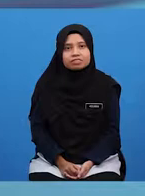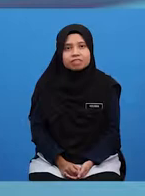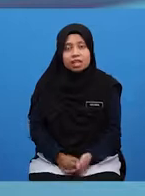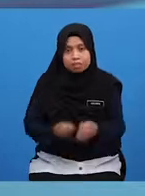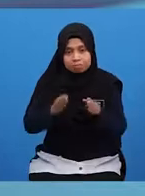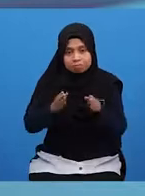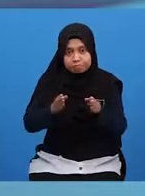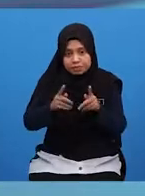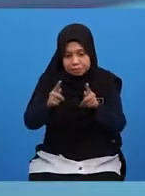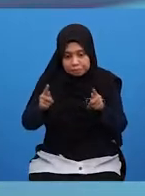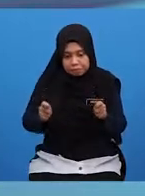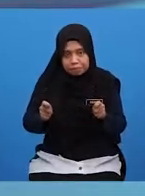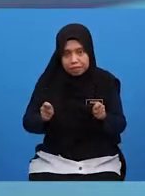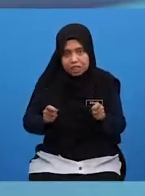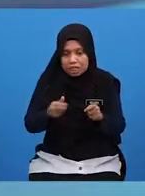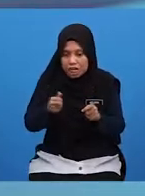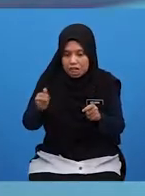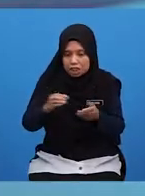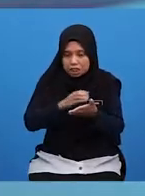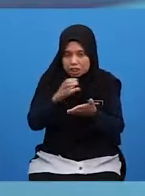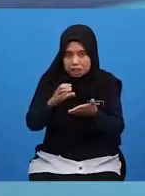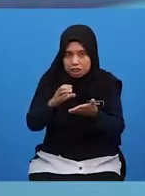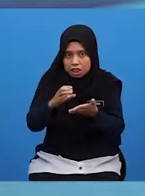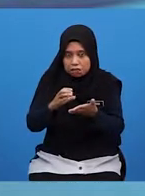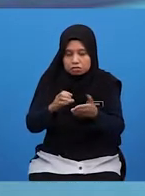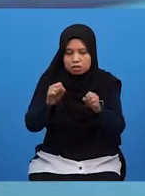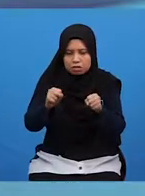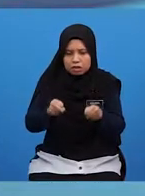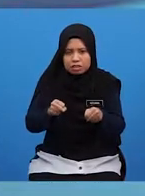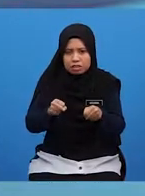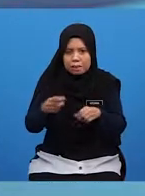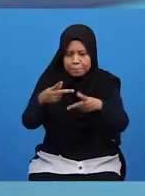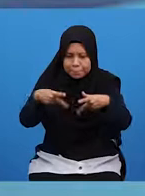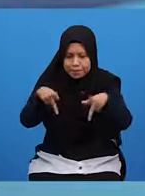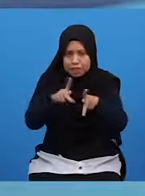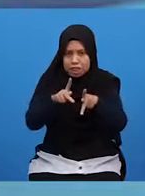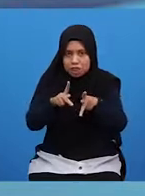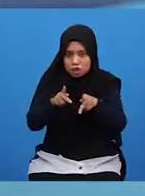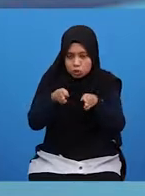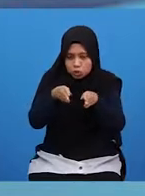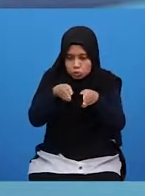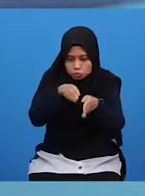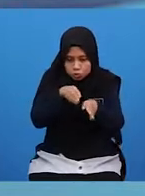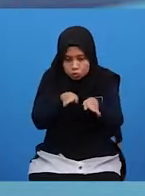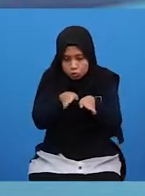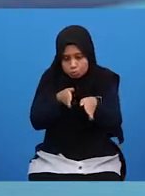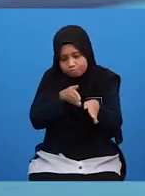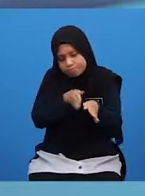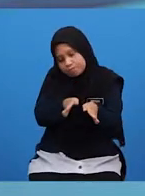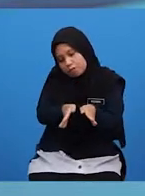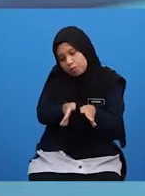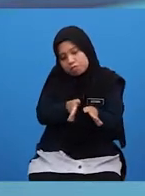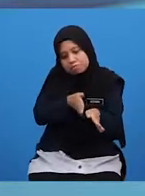Kedudukan alat canting memainkan peranan juga. Condongkan sedikit alat canting kepada 45